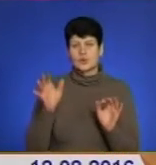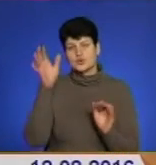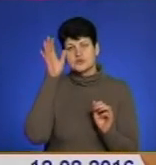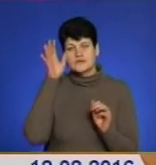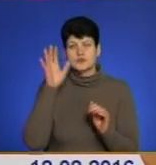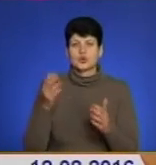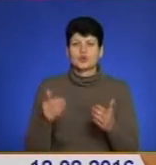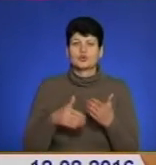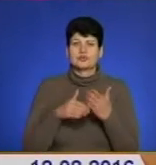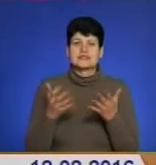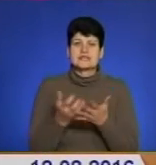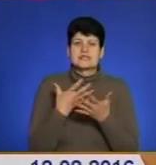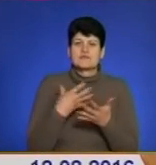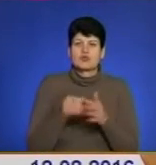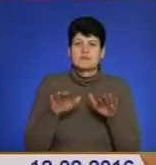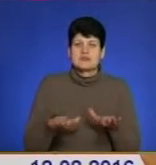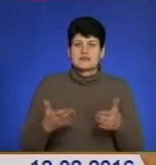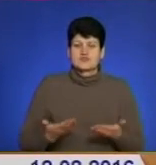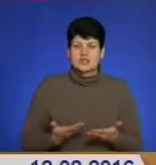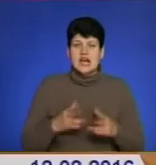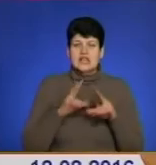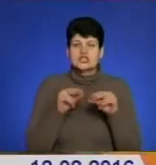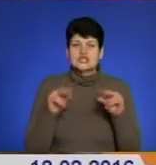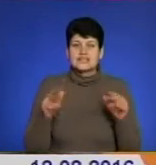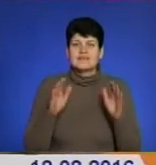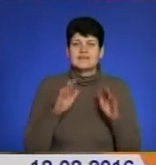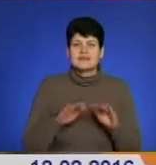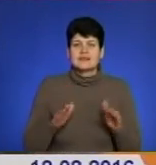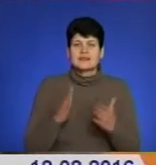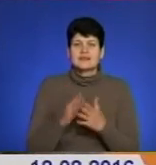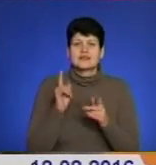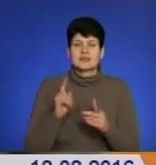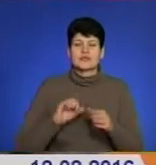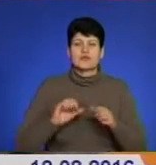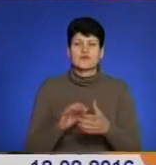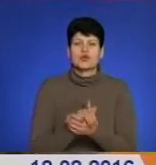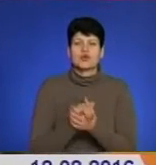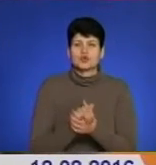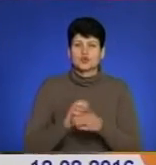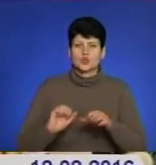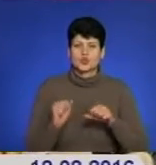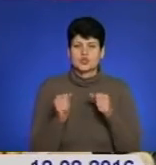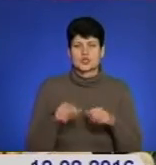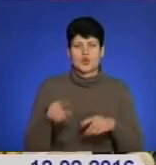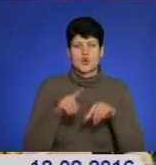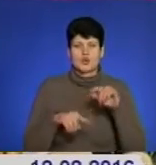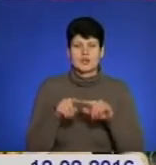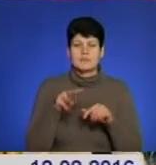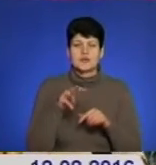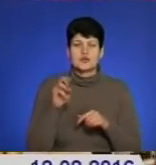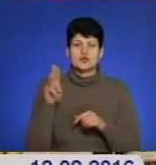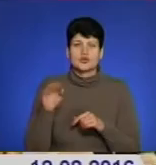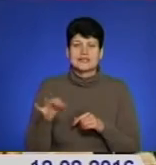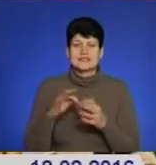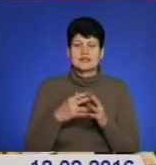допомогти знайти своє місце у житті. А щасливі діти ростуть лише в дружній родині під опікою щасливих батьків. Марія Шологін із